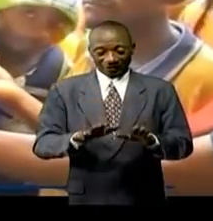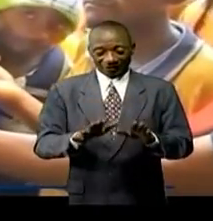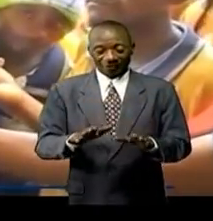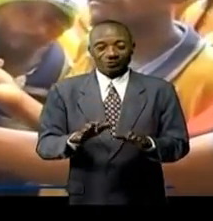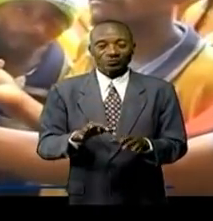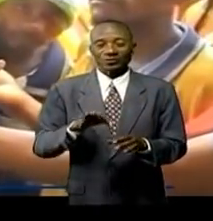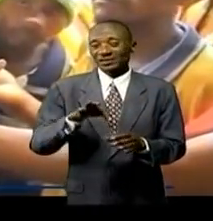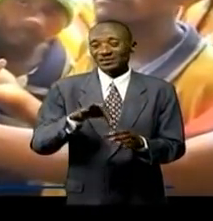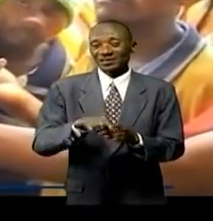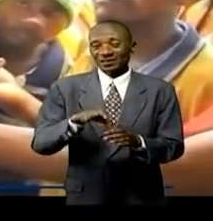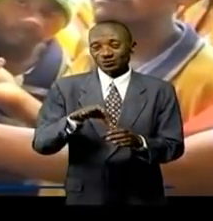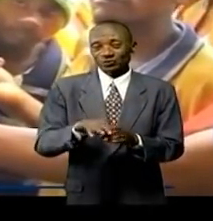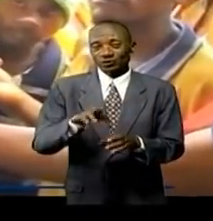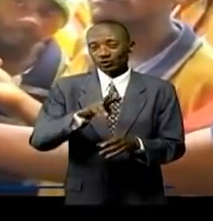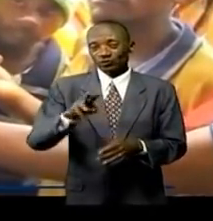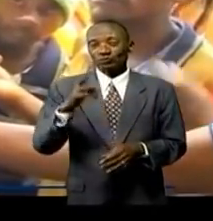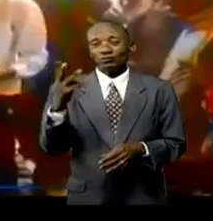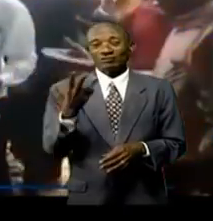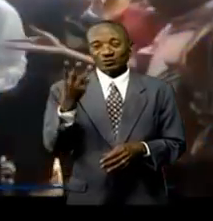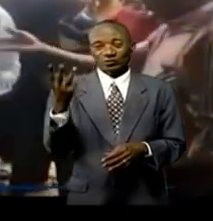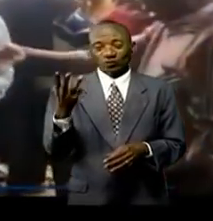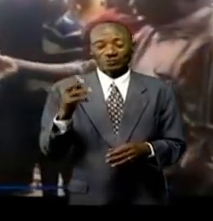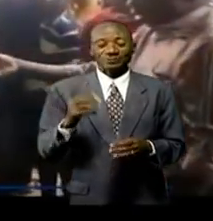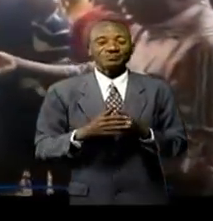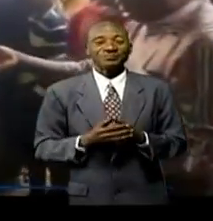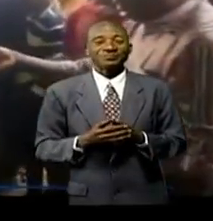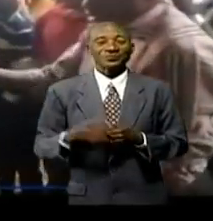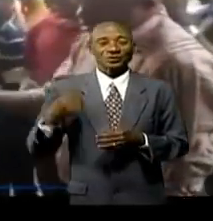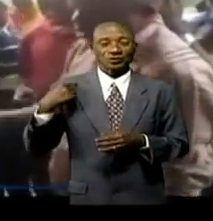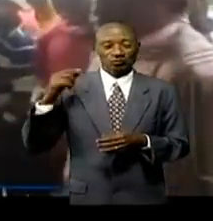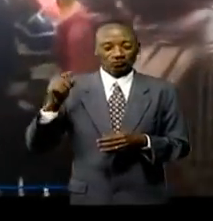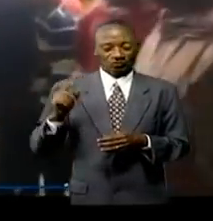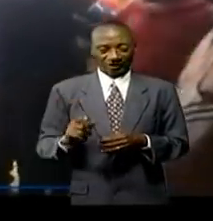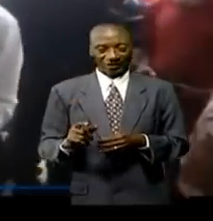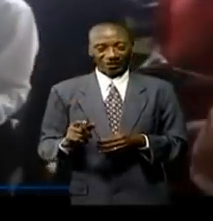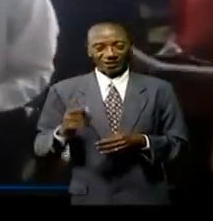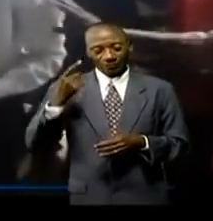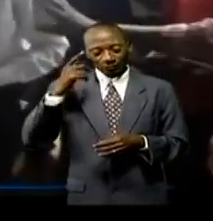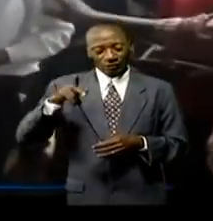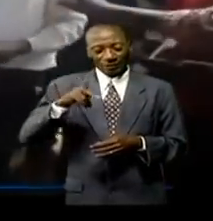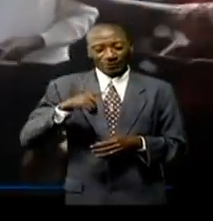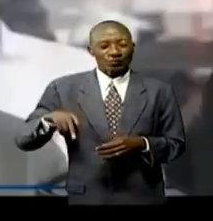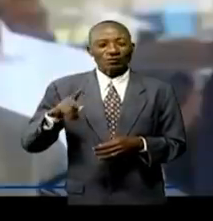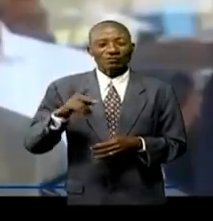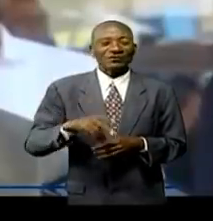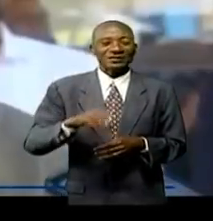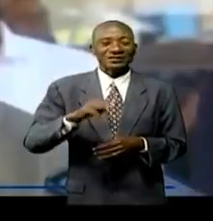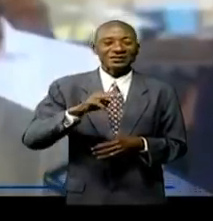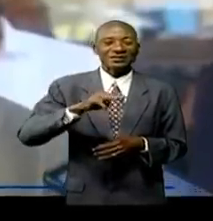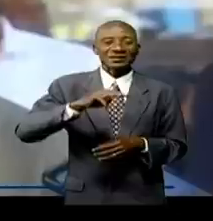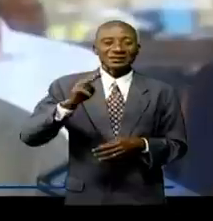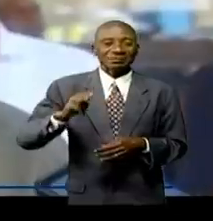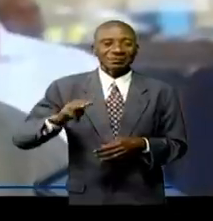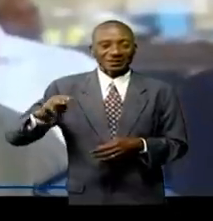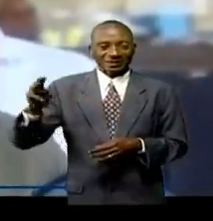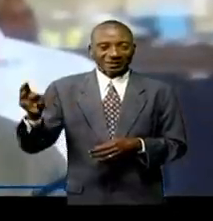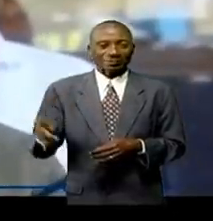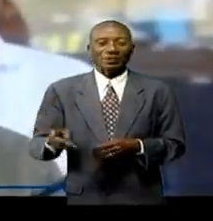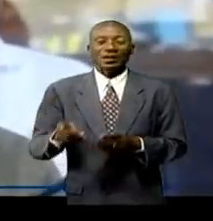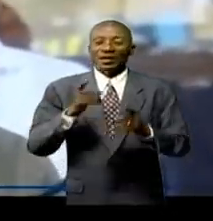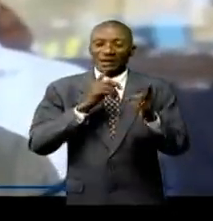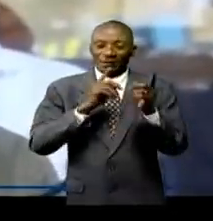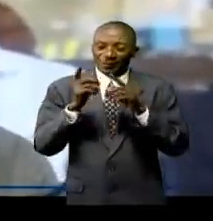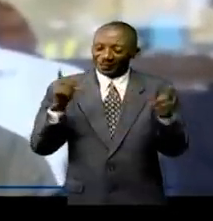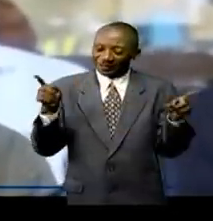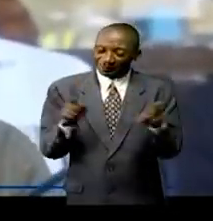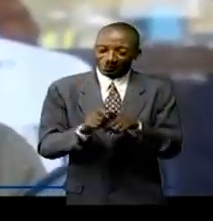les pouvoirs des souverains primaires. Le gouverneur intérimaire d'Imaniema, Afani Idriss Mangala, a exprimé le même souci de